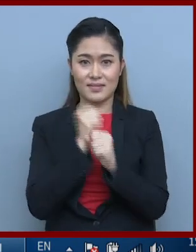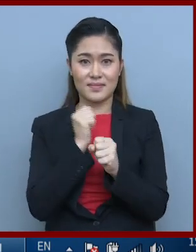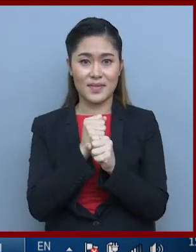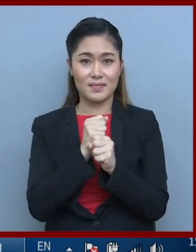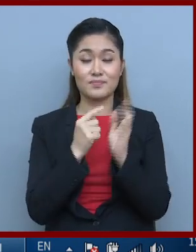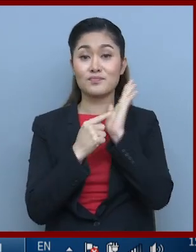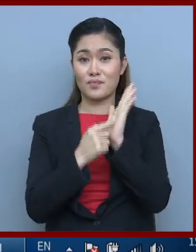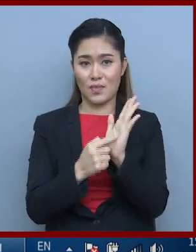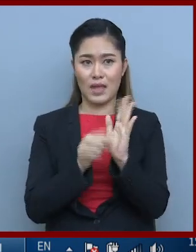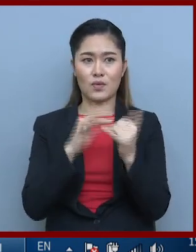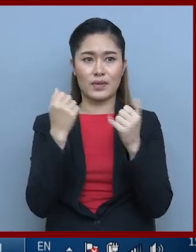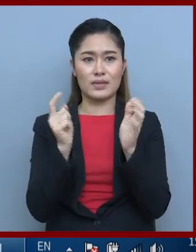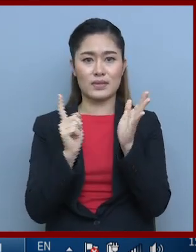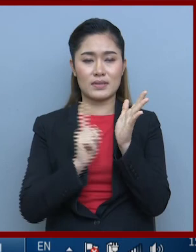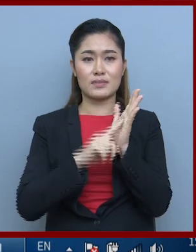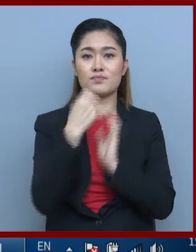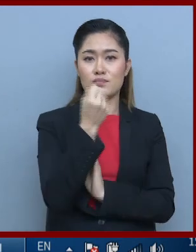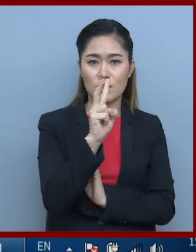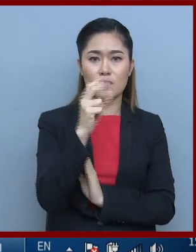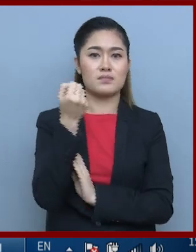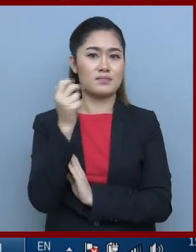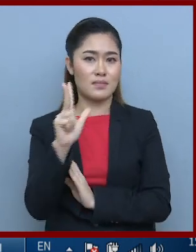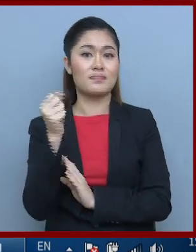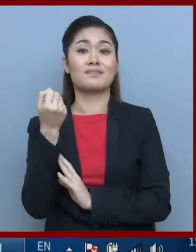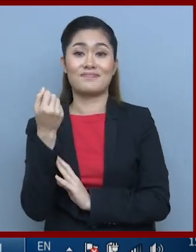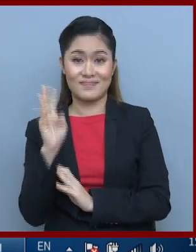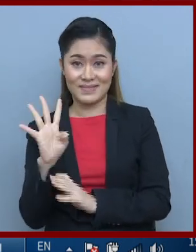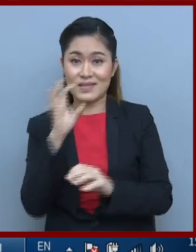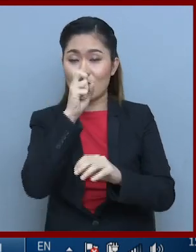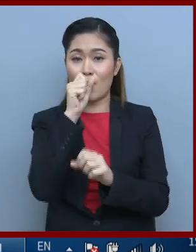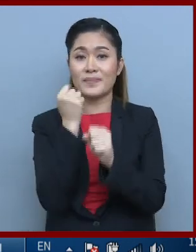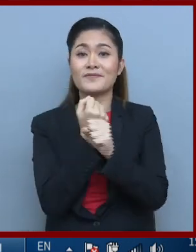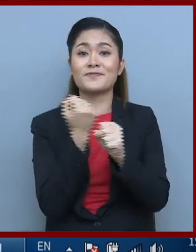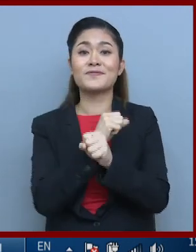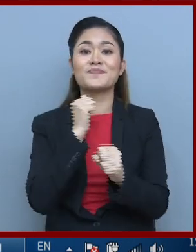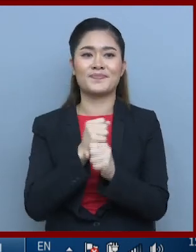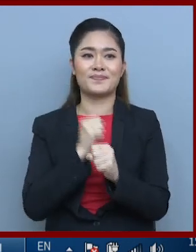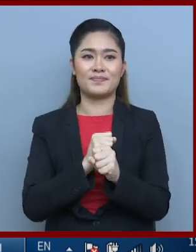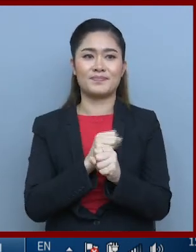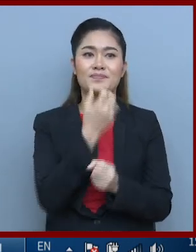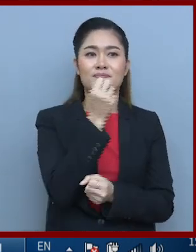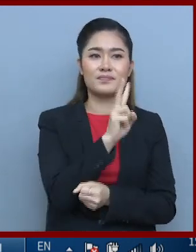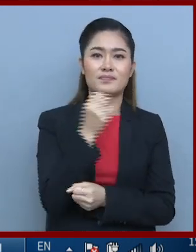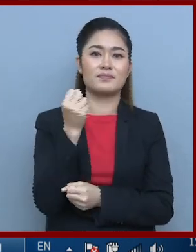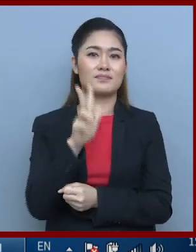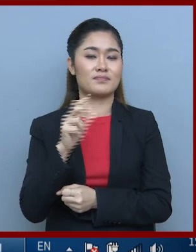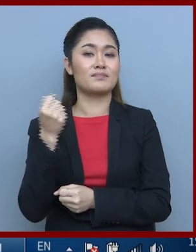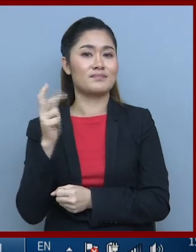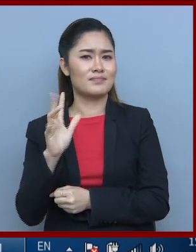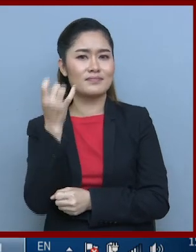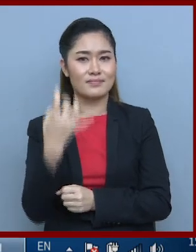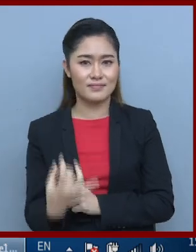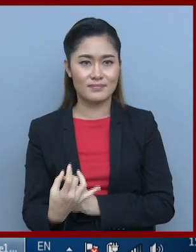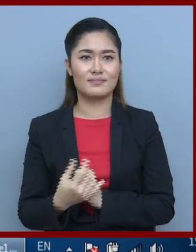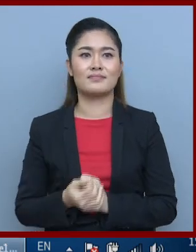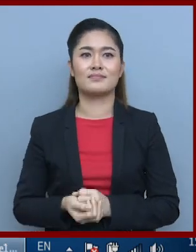าน exercise 12 13 14เรามาดูหน้าตาของโปรแกรม exercise 12 13 14นะครับเป็นอย่างไรบ้า